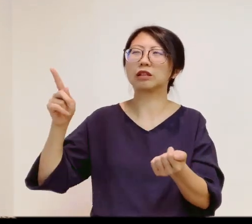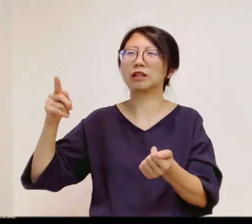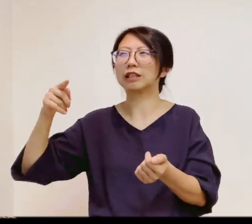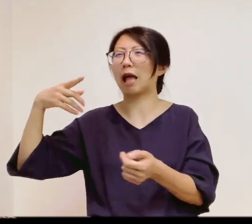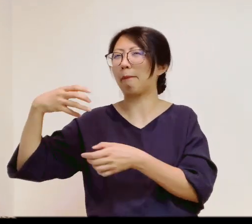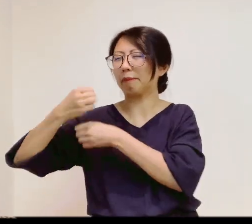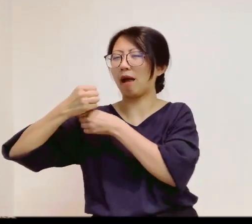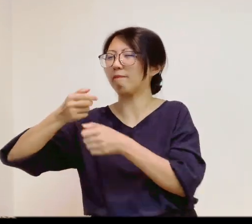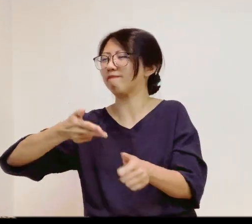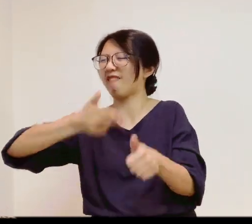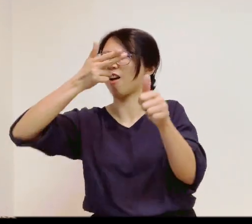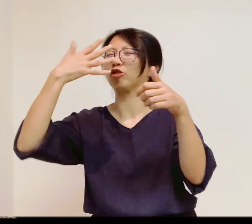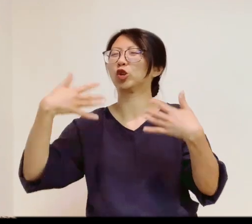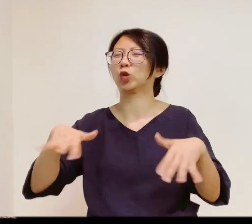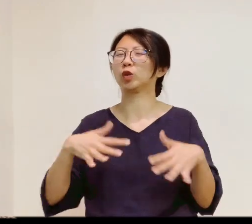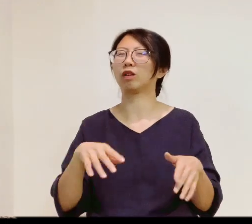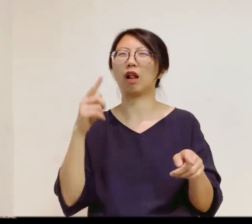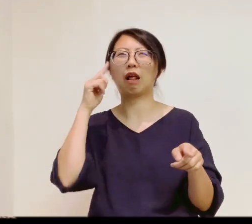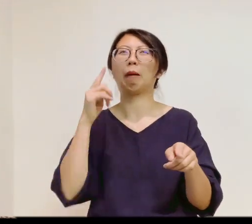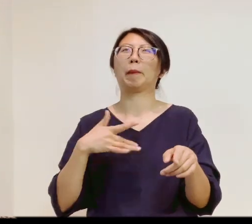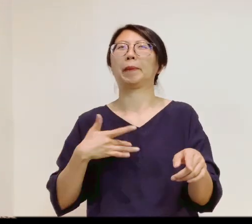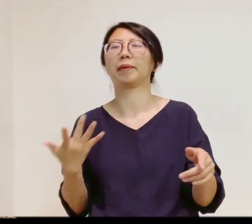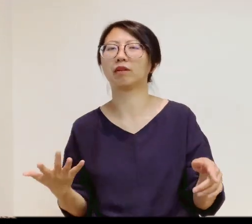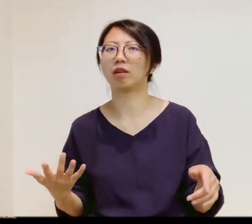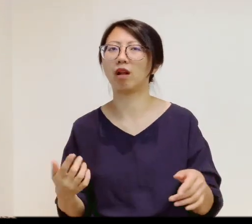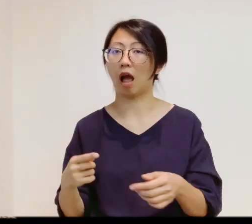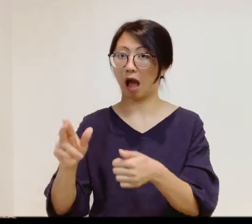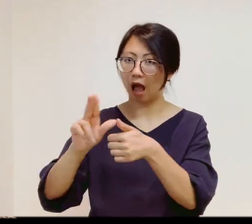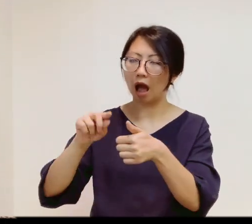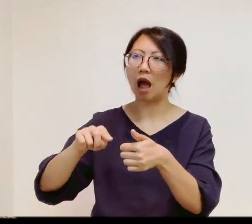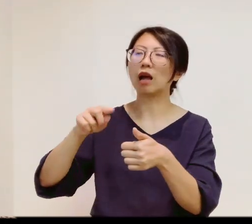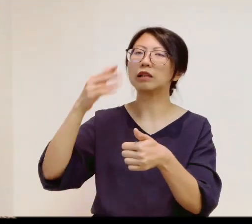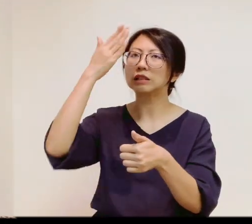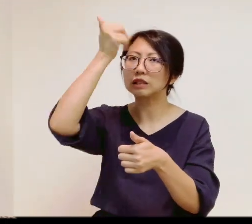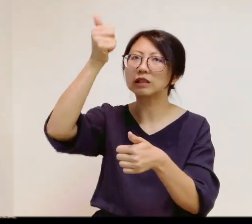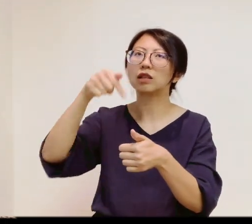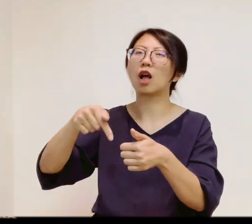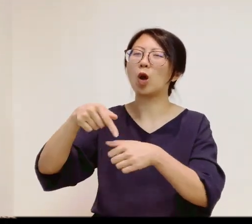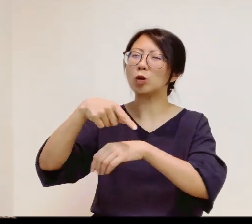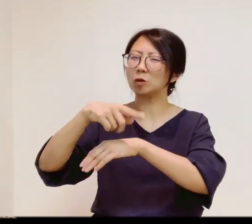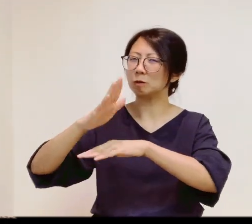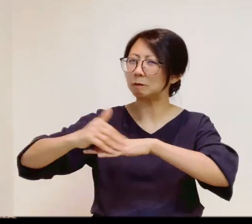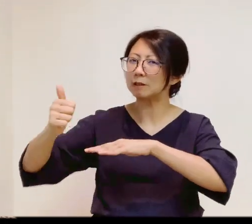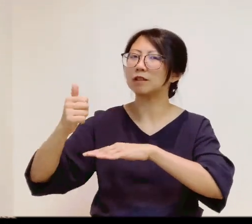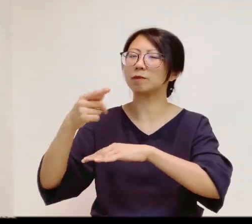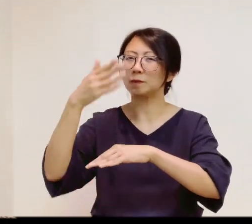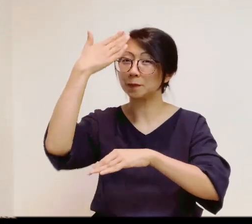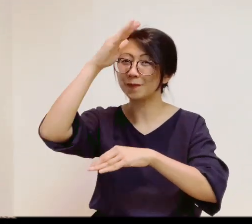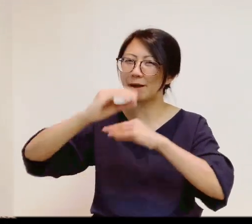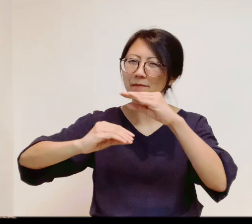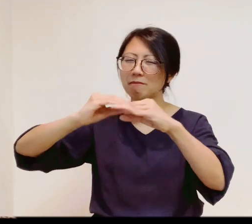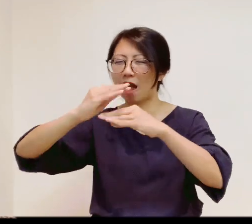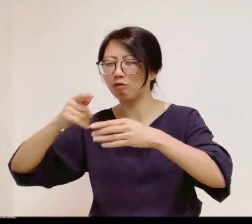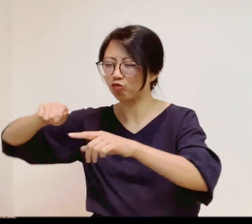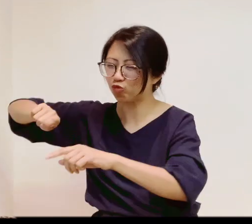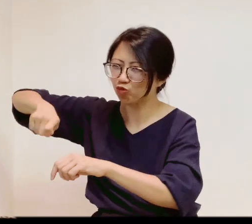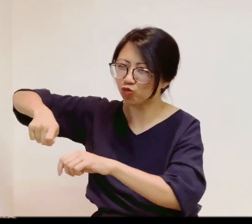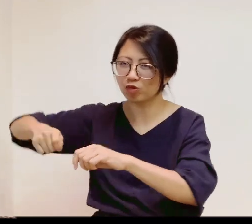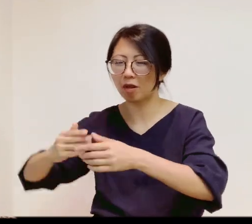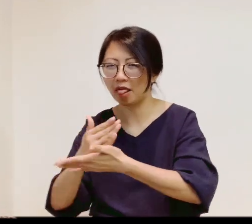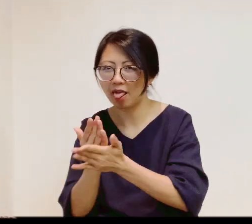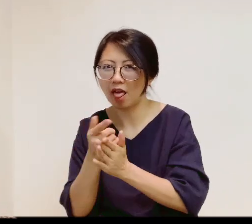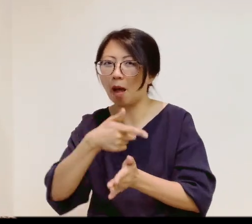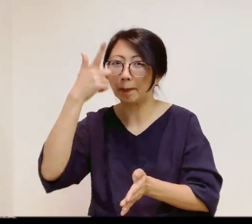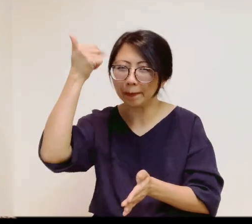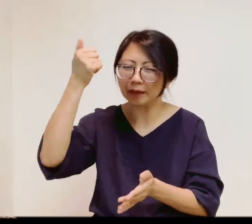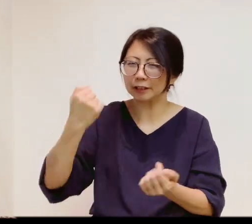佢，其實都係已經好難得嘅，因為如果你病嘅話咧，其實好容易開槍就打死你嘅，因為覺得你已經做唔到嘢。只不過因為咧呢一個嘅主角咧，